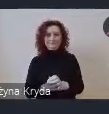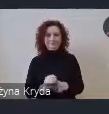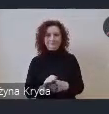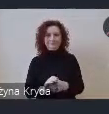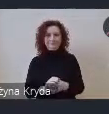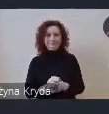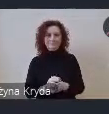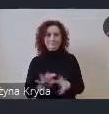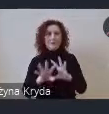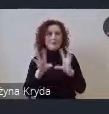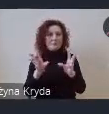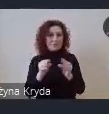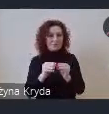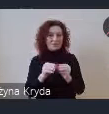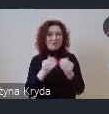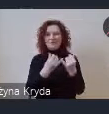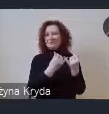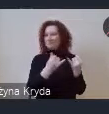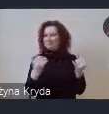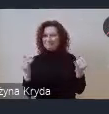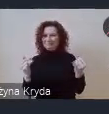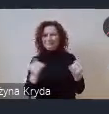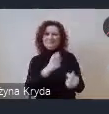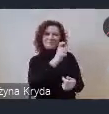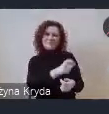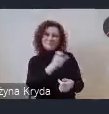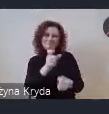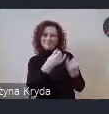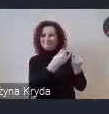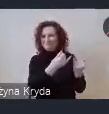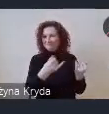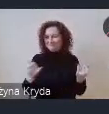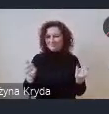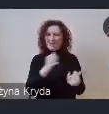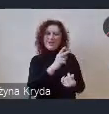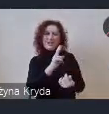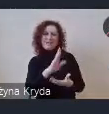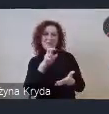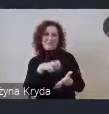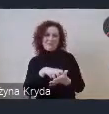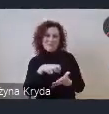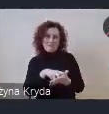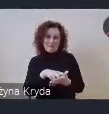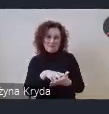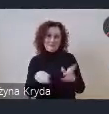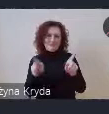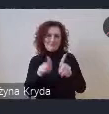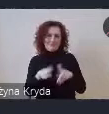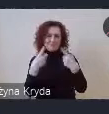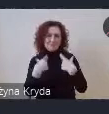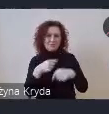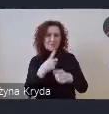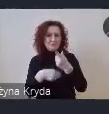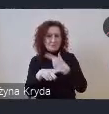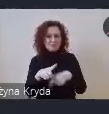wszyscy się jakoś tam różni od siebie i każdy z nas ma jakieś jakieś cechy to oczywiście dotyczy też osób z niepełnosprawnościami